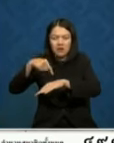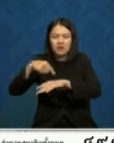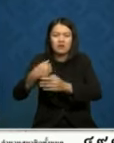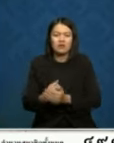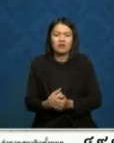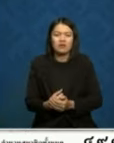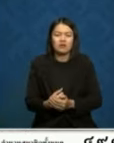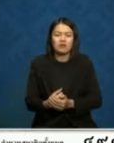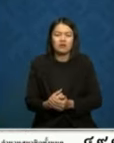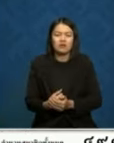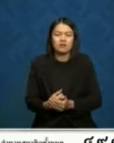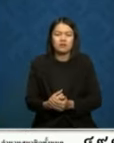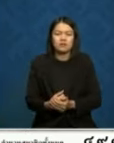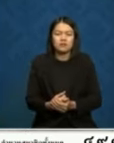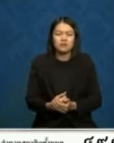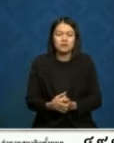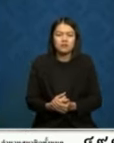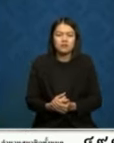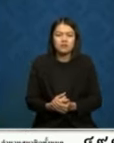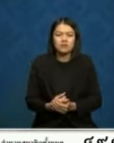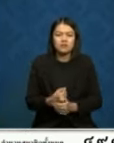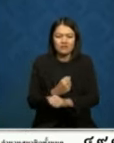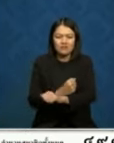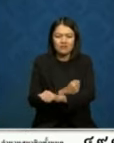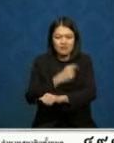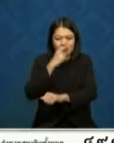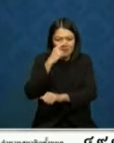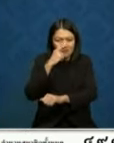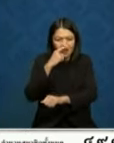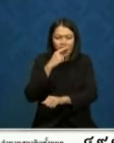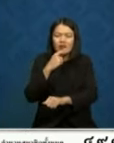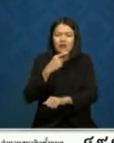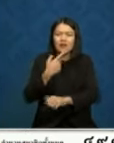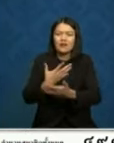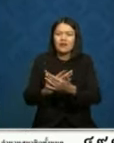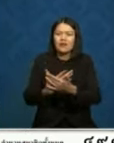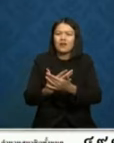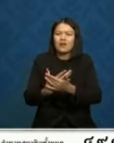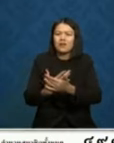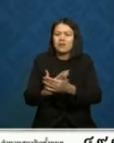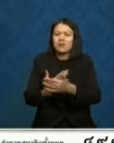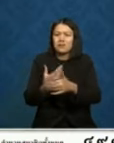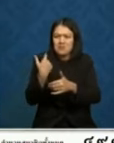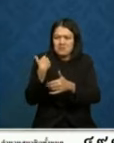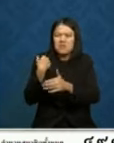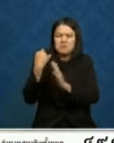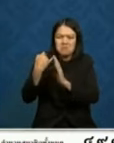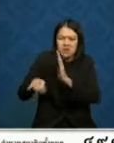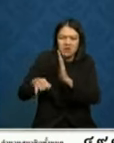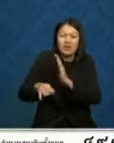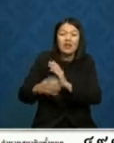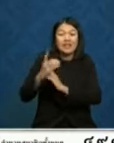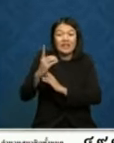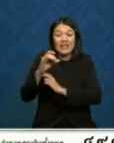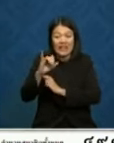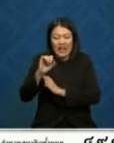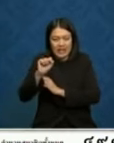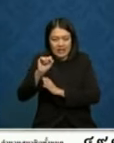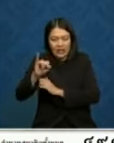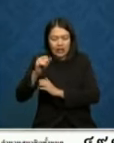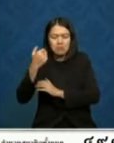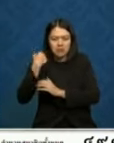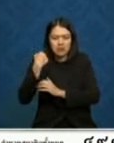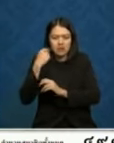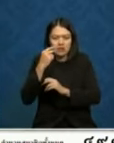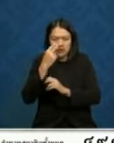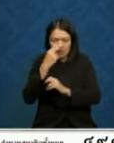นด์รวมถึงการส่งแรงงานไทยไปเก็บเบอร์รี่ที่ฟินแลนด์เองเนี่ยก็มีคดีค้างที่ DSIตั้งข้อสัง